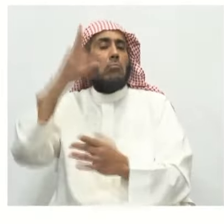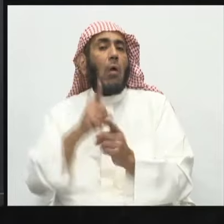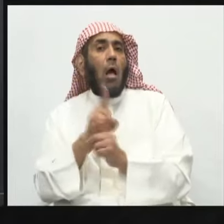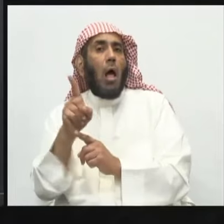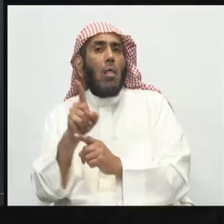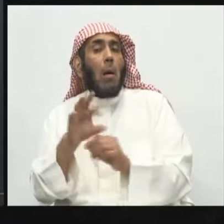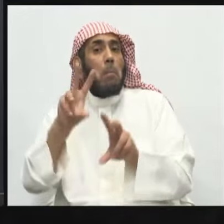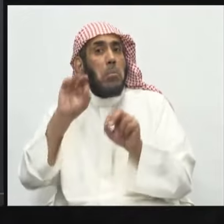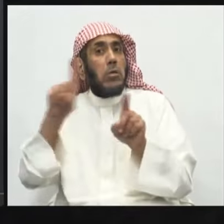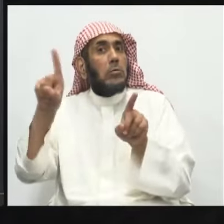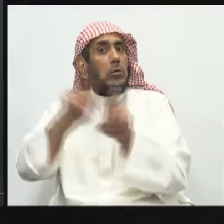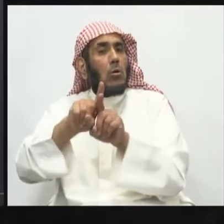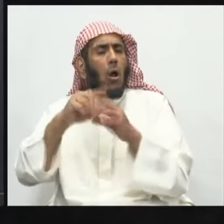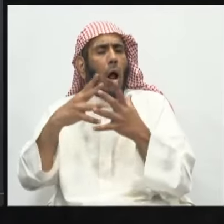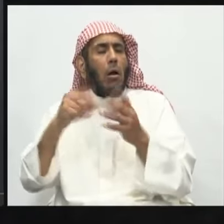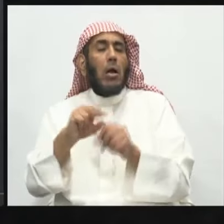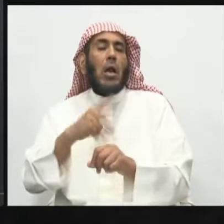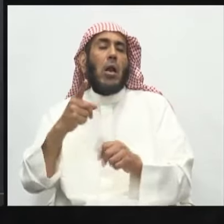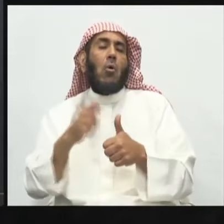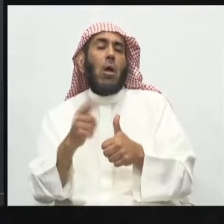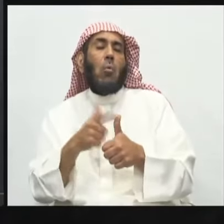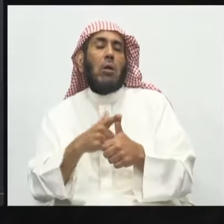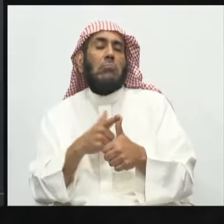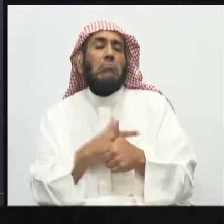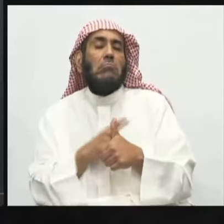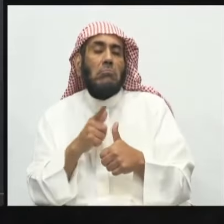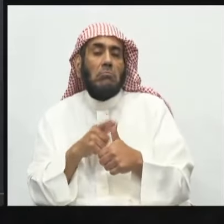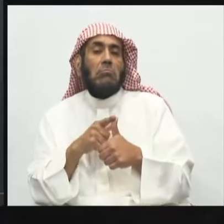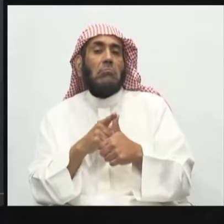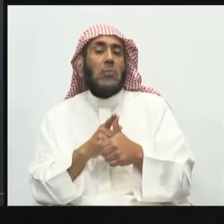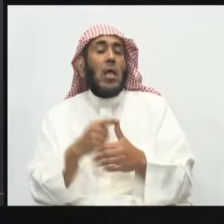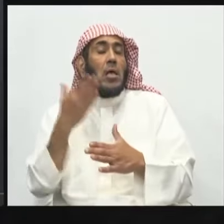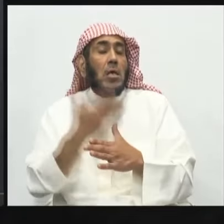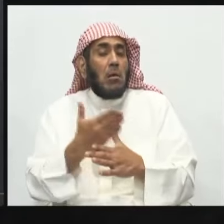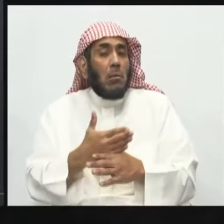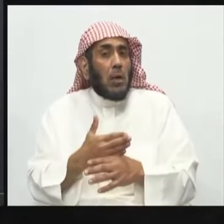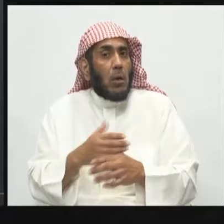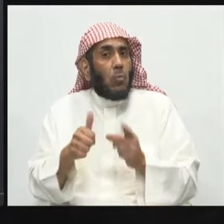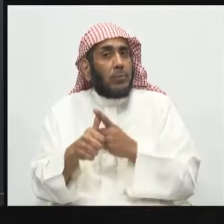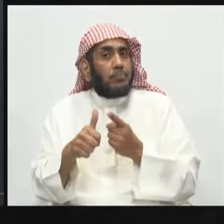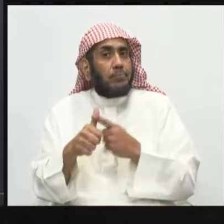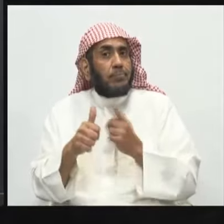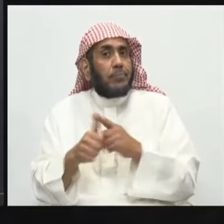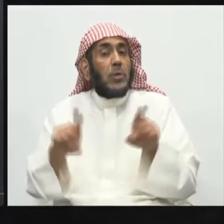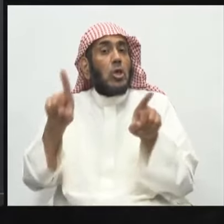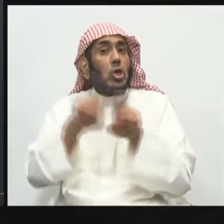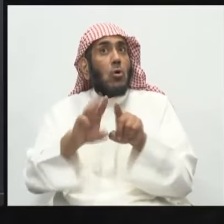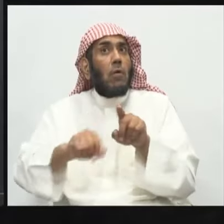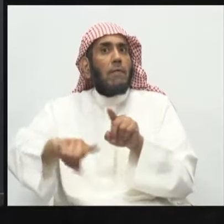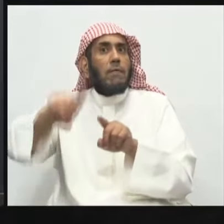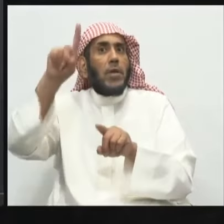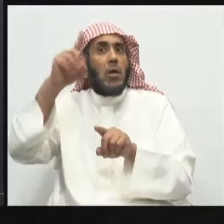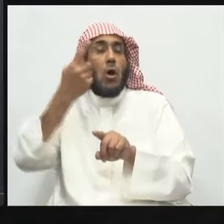هذا من الشرك النوع الاول السبب الاول شرك في